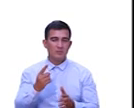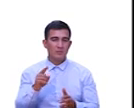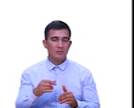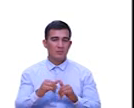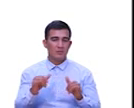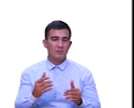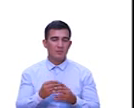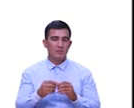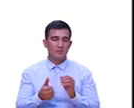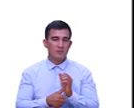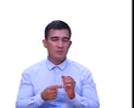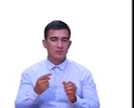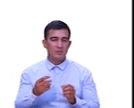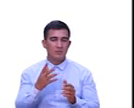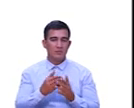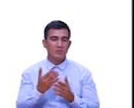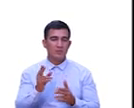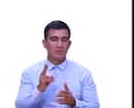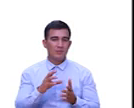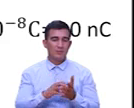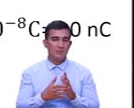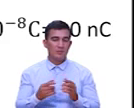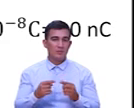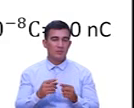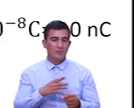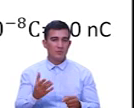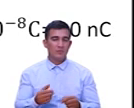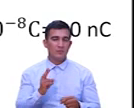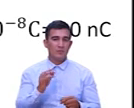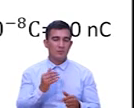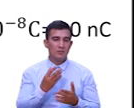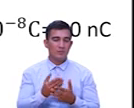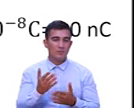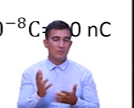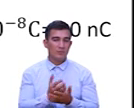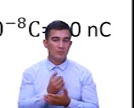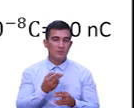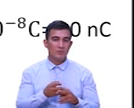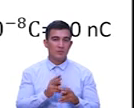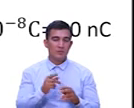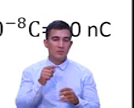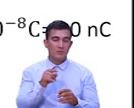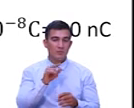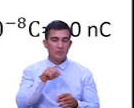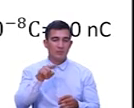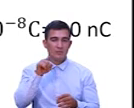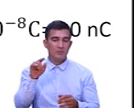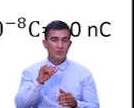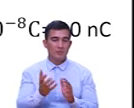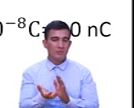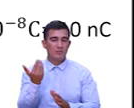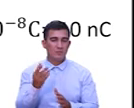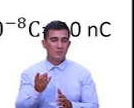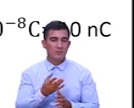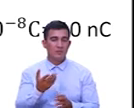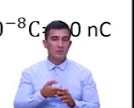ustida minus 16 ko'paytirilgan kulon kvadratga teng. Ana endi biz Q'ni topish uchun ildizdan chiqarishimiz lozim. Ildizdan